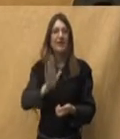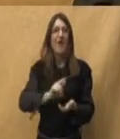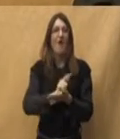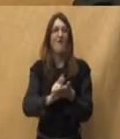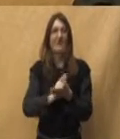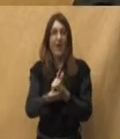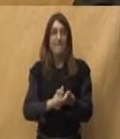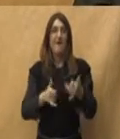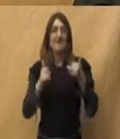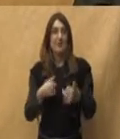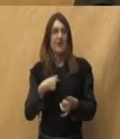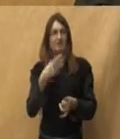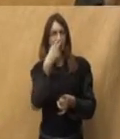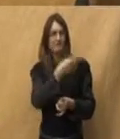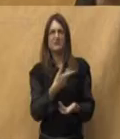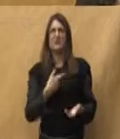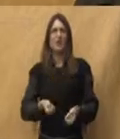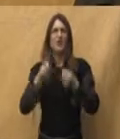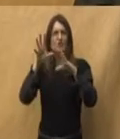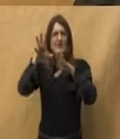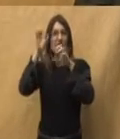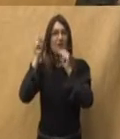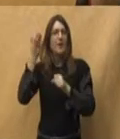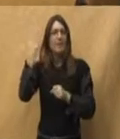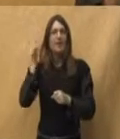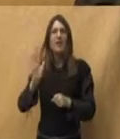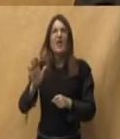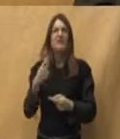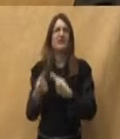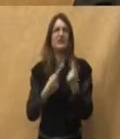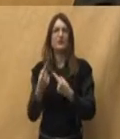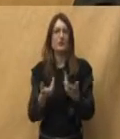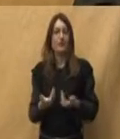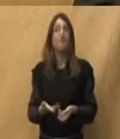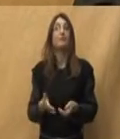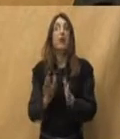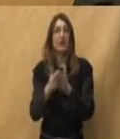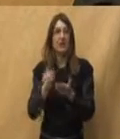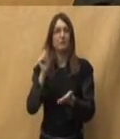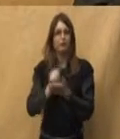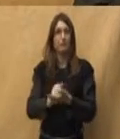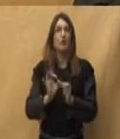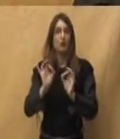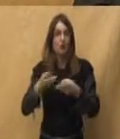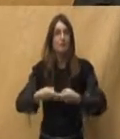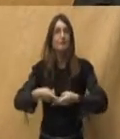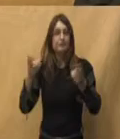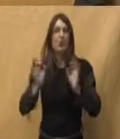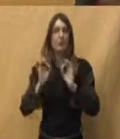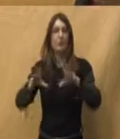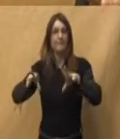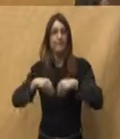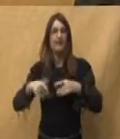ove pozicije vrlo teško shvatiti da uopće takvo vrijeme postoji. No dobro, knjiga je prošla, dobro je prihvaćena, ljudi su je